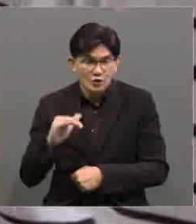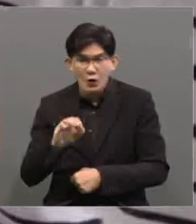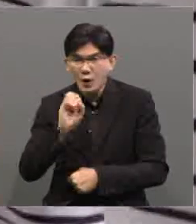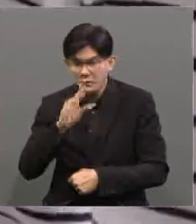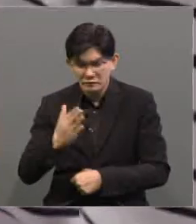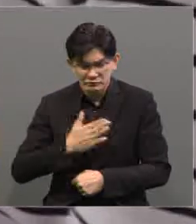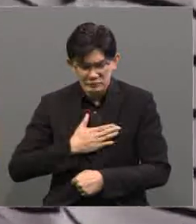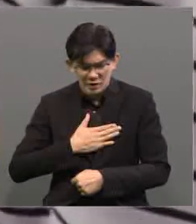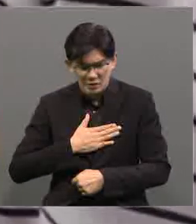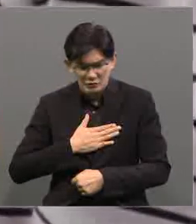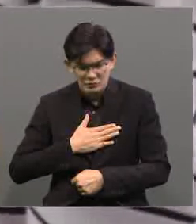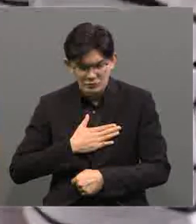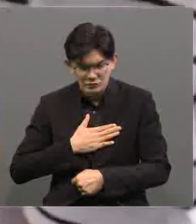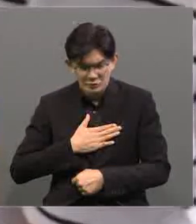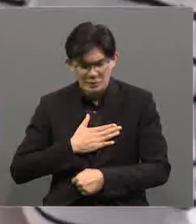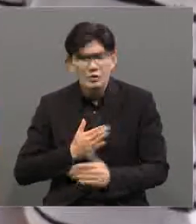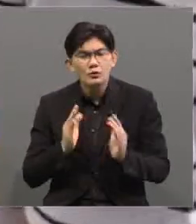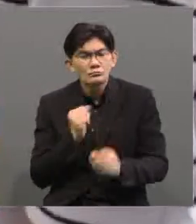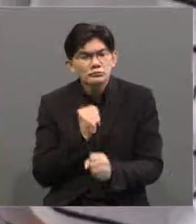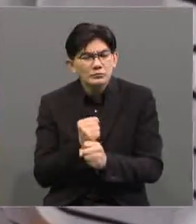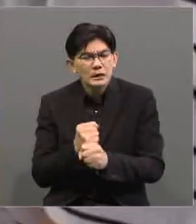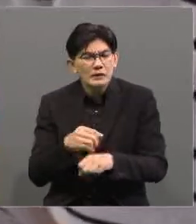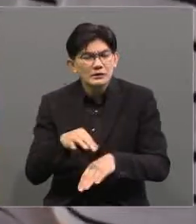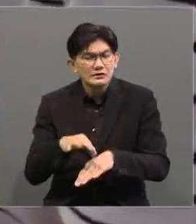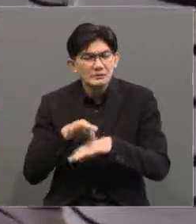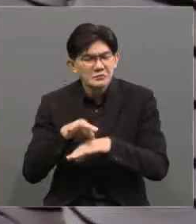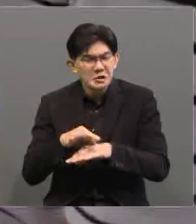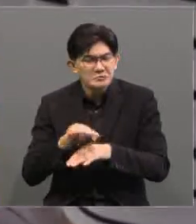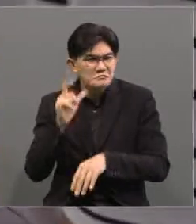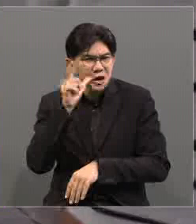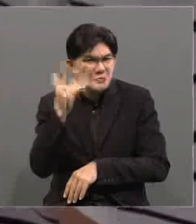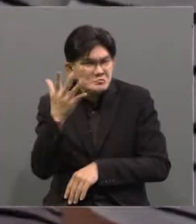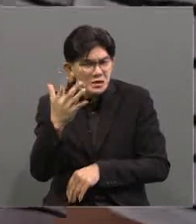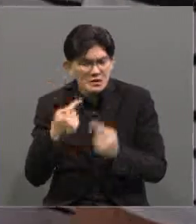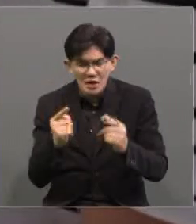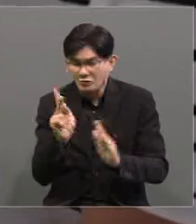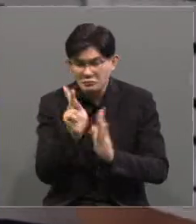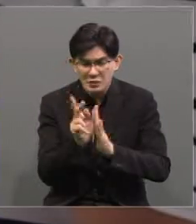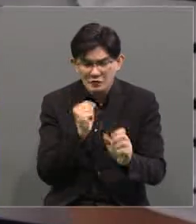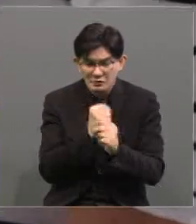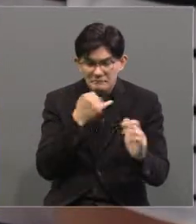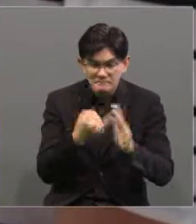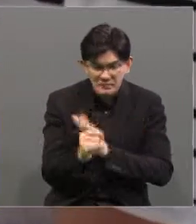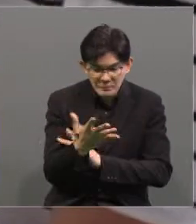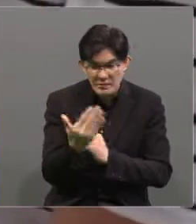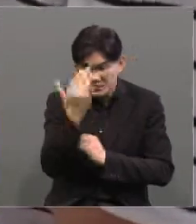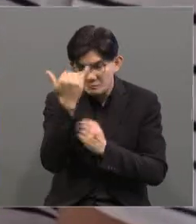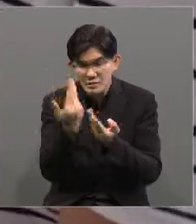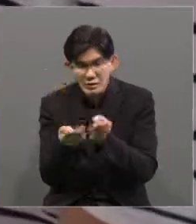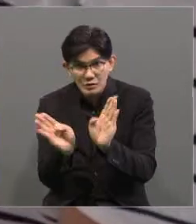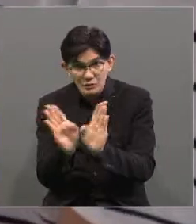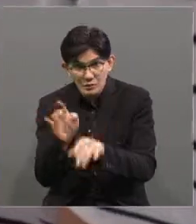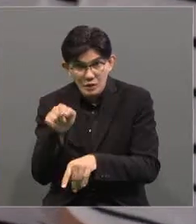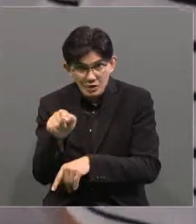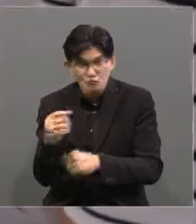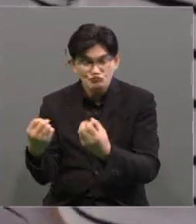าแม้ว่าตัวเองจะเป็นเพียงฟันเฟืองเล็กๆแต่ยืนยันว่าไม่ทำอะไรที่ผิดกฎหมายเพราะครอบครัว